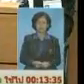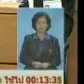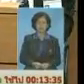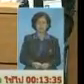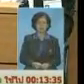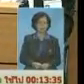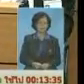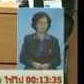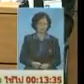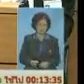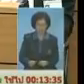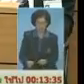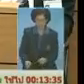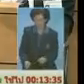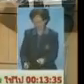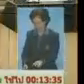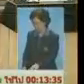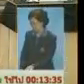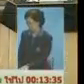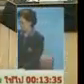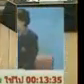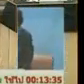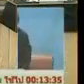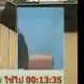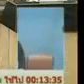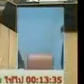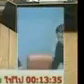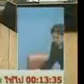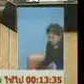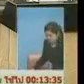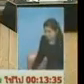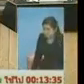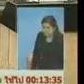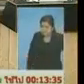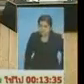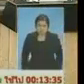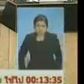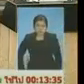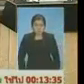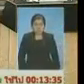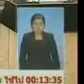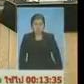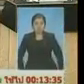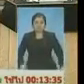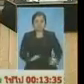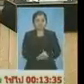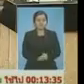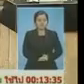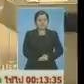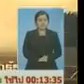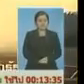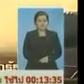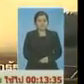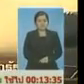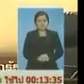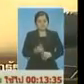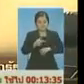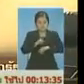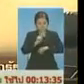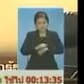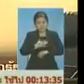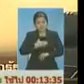ท่านรองนายกครับท่านศิริโชคใช้เวลาเกินไป3นาที35วินาที ท่านประธานที่เคารพครับ เวลา3นาทีนะ ร้อยตำรวจเฉลิมอยู่บำรุงบั